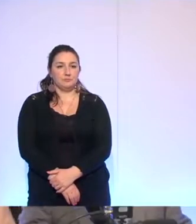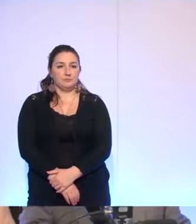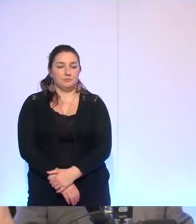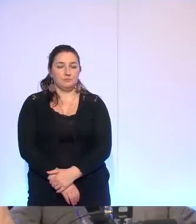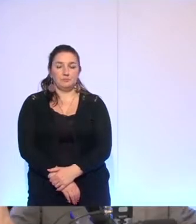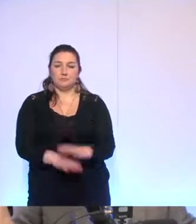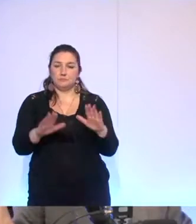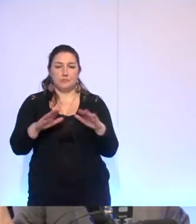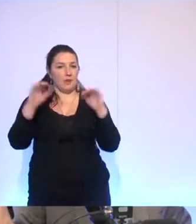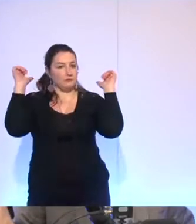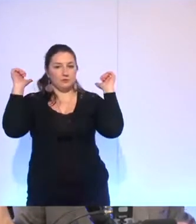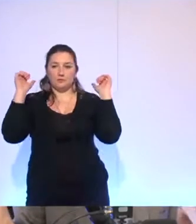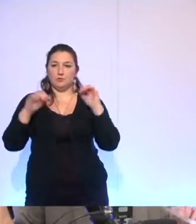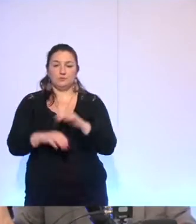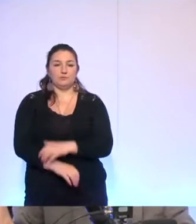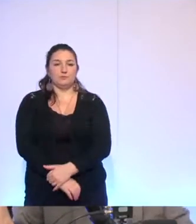Abstention.